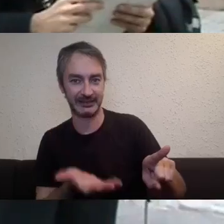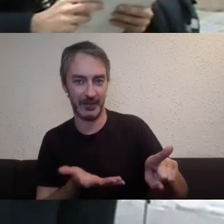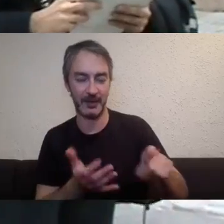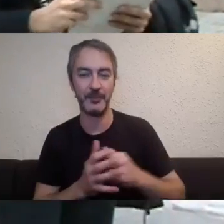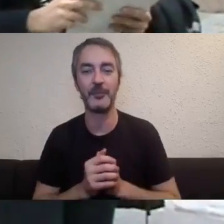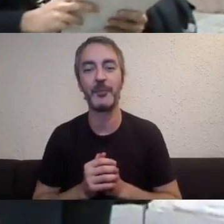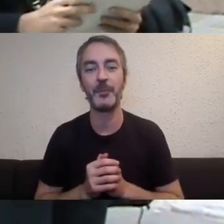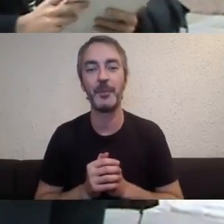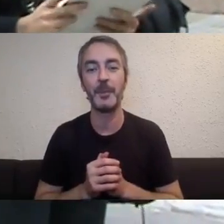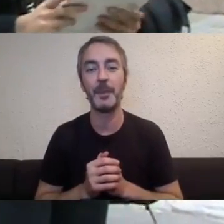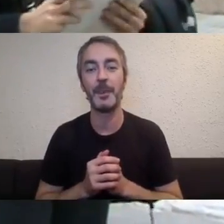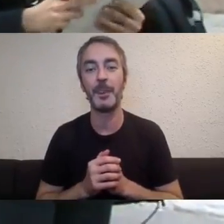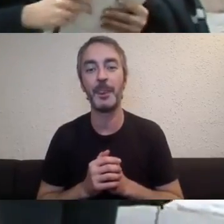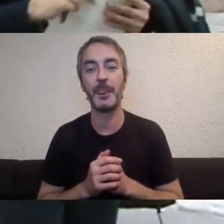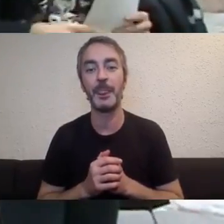barri així una mica...